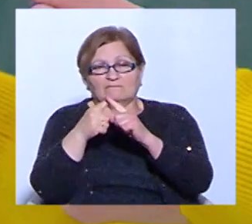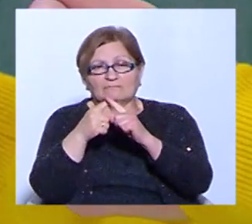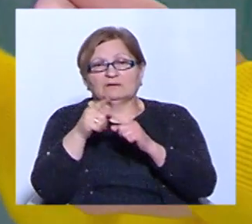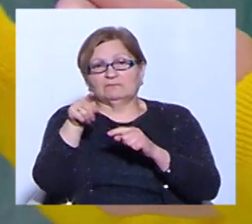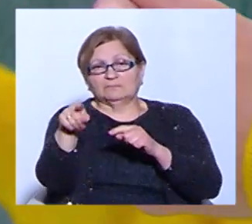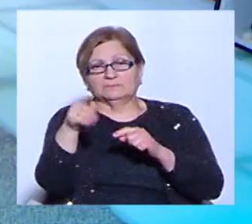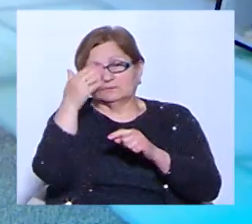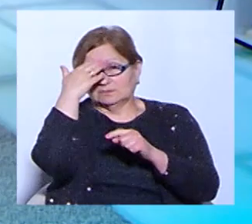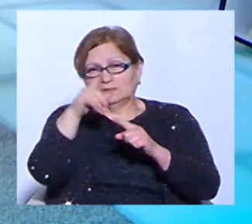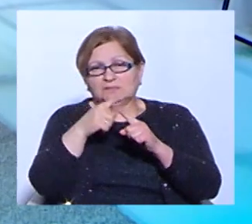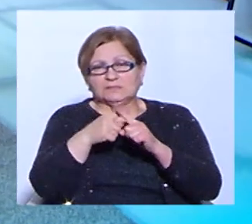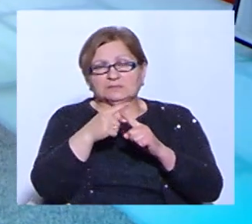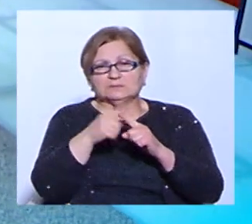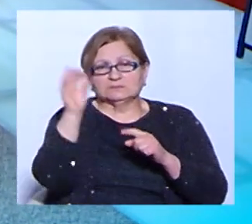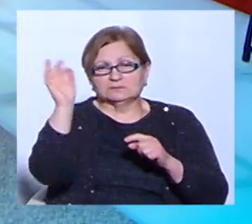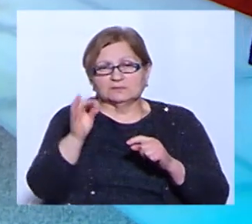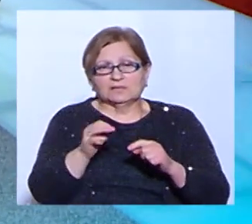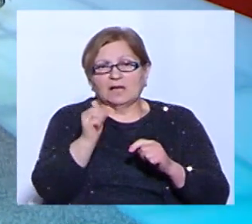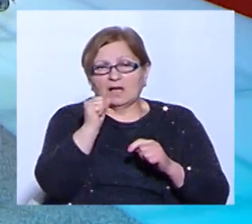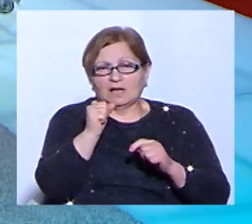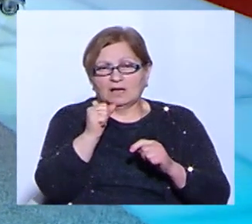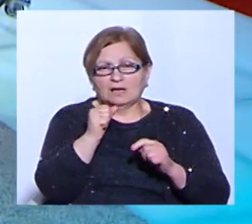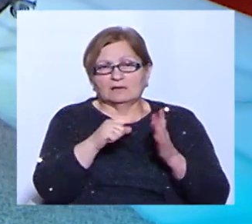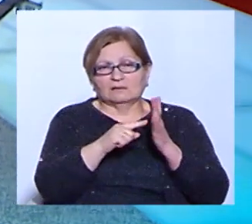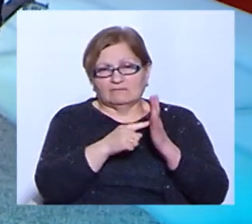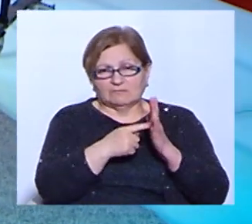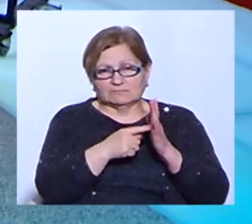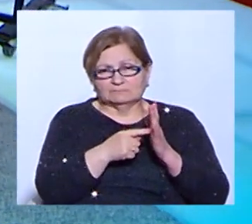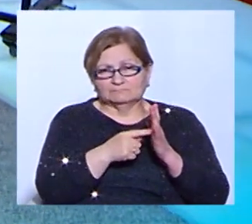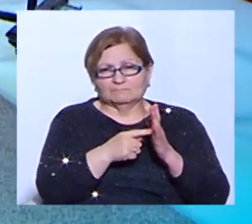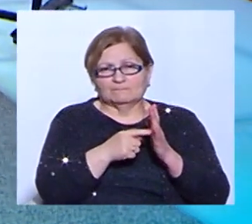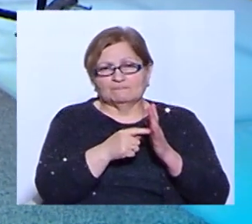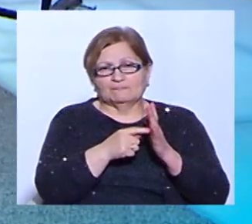x%-ზე. ანუ იგივეა a გავამრავლო